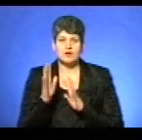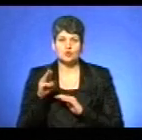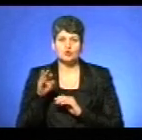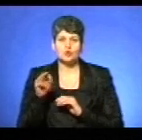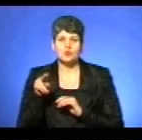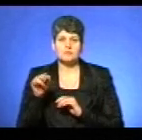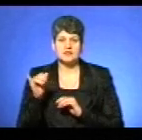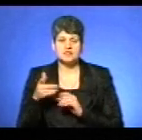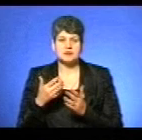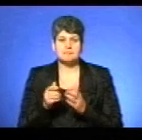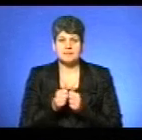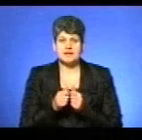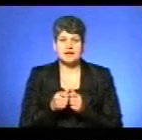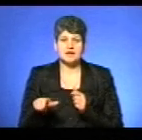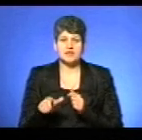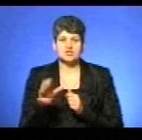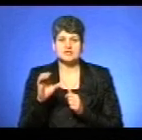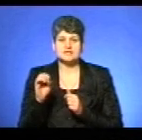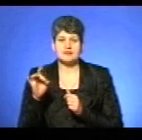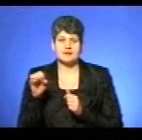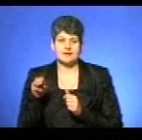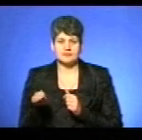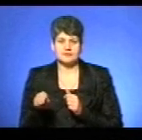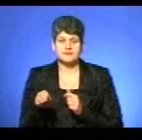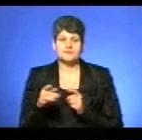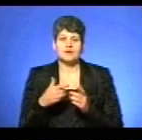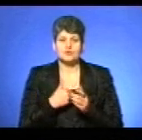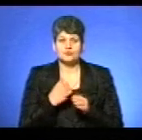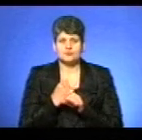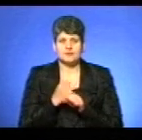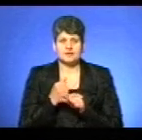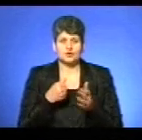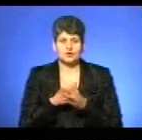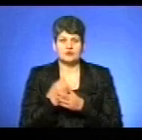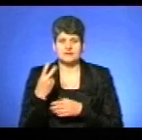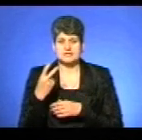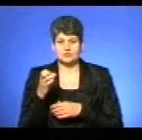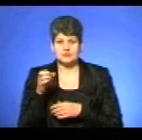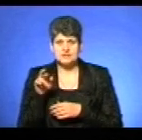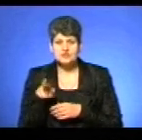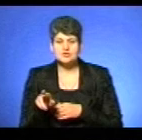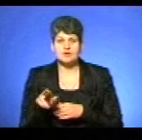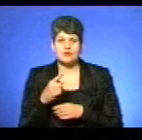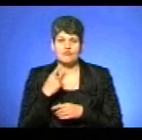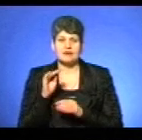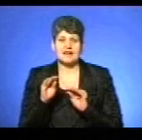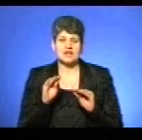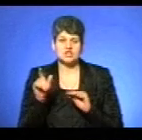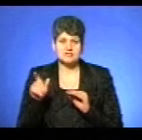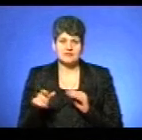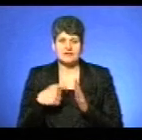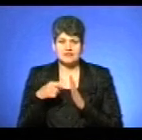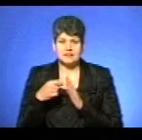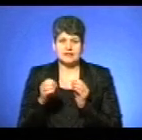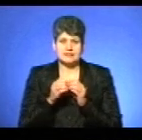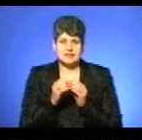Топільче біля річки Серед. Стрічку планують змонтувати до 20 січня. Поліна Горобець каже, як режисер вона відзняла